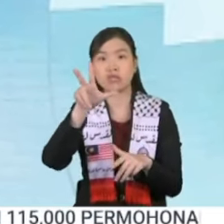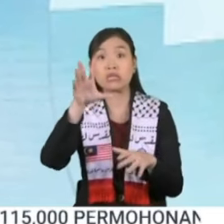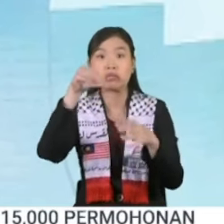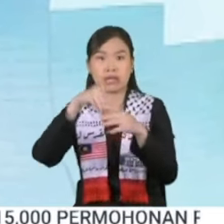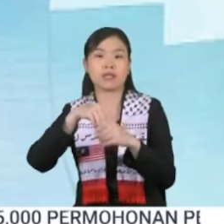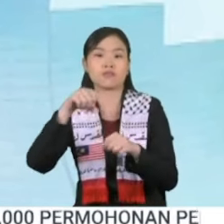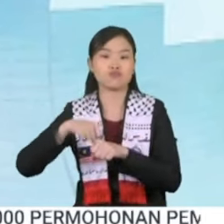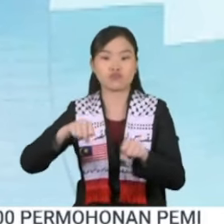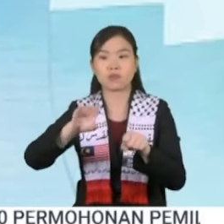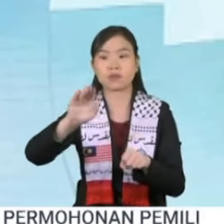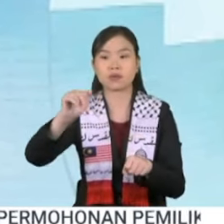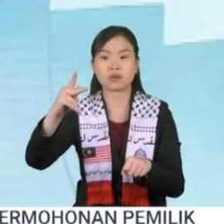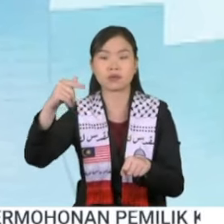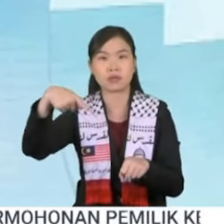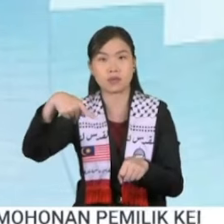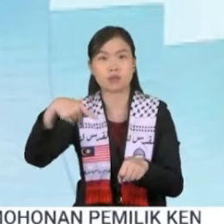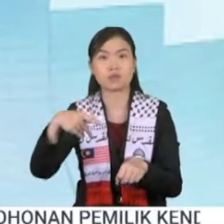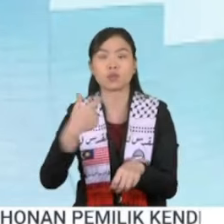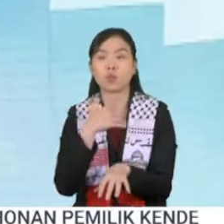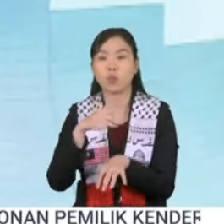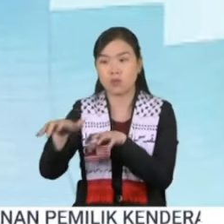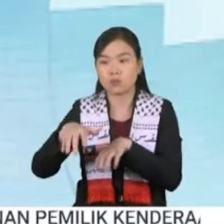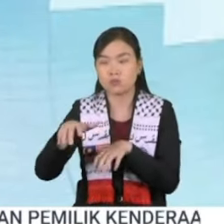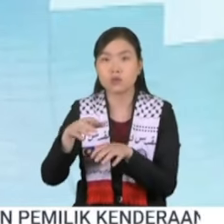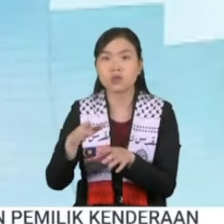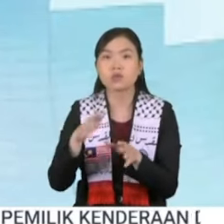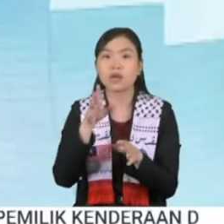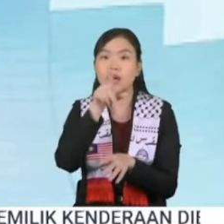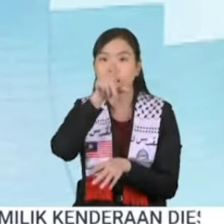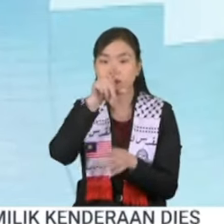Bakap melibatkan peternak ayam di kawasan berkenaan.